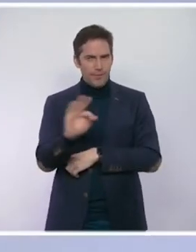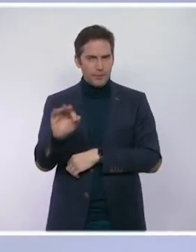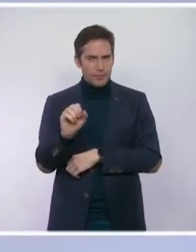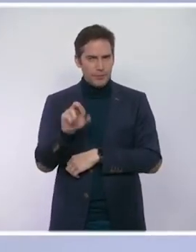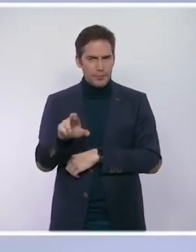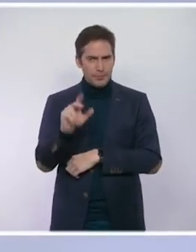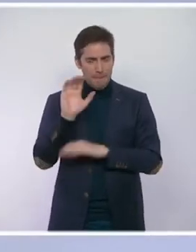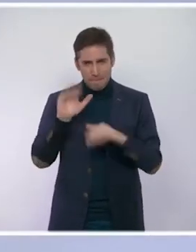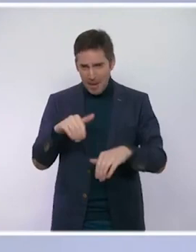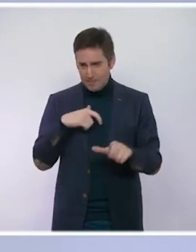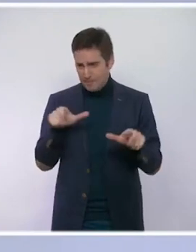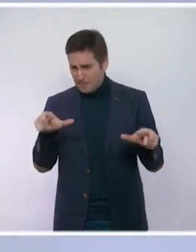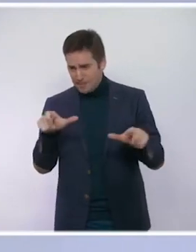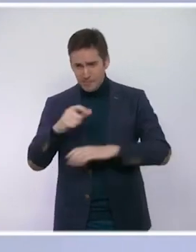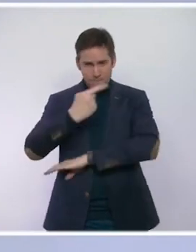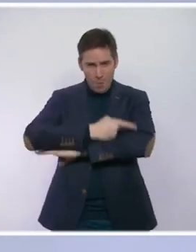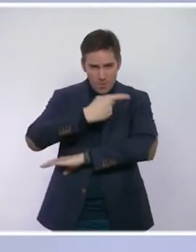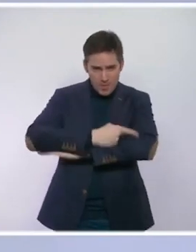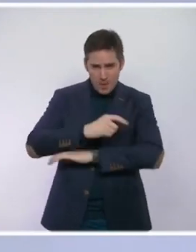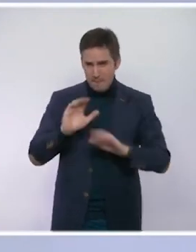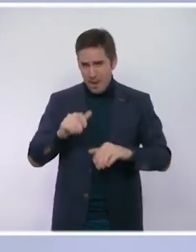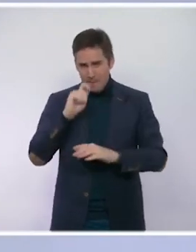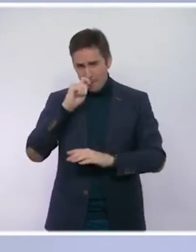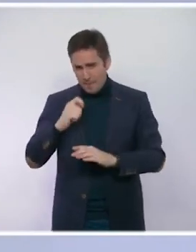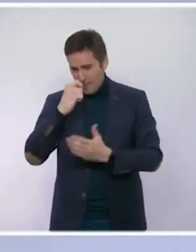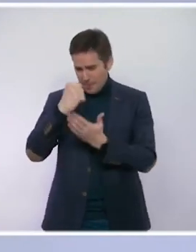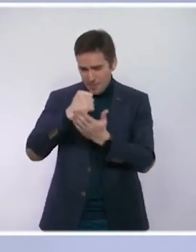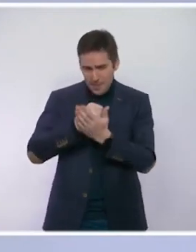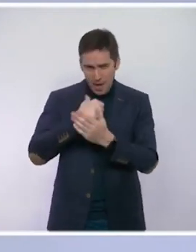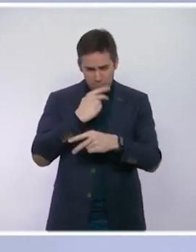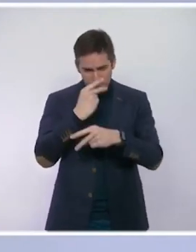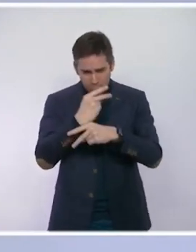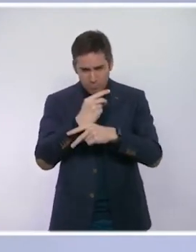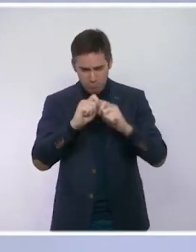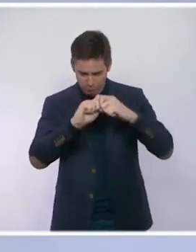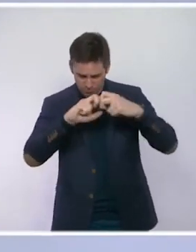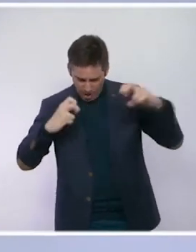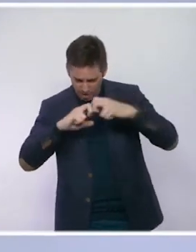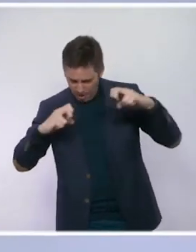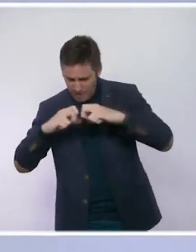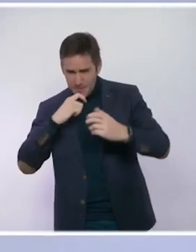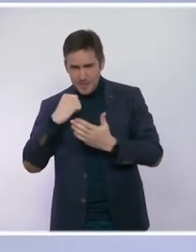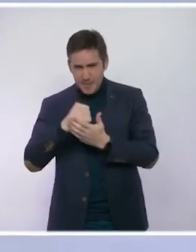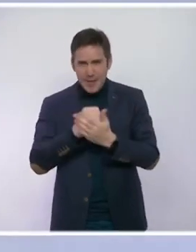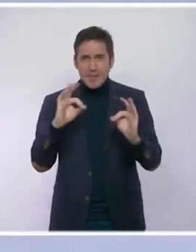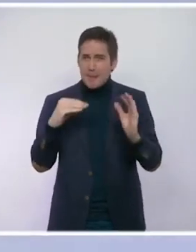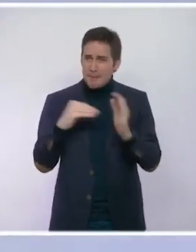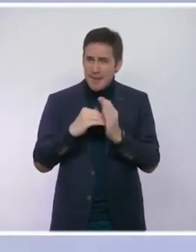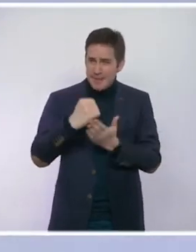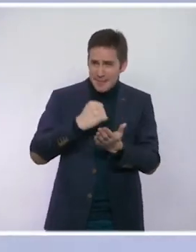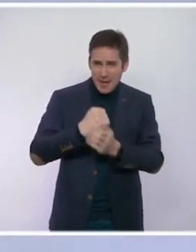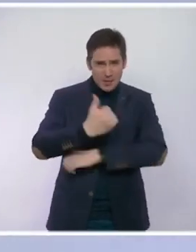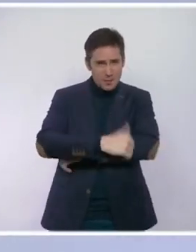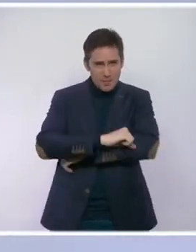avons prises aux frontières, grâce au séquençage massif, nous séquençons désormais plus de 10 000 tests par semaine, nous ralentissons